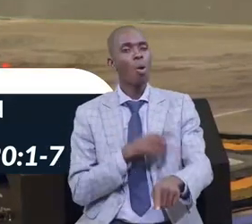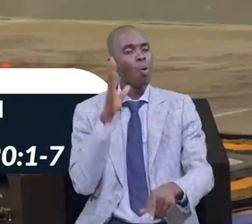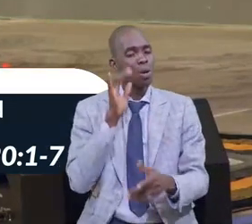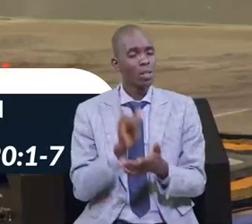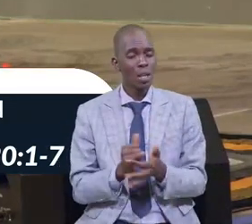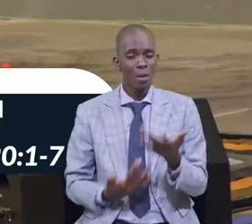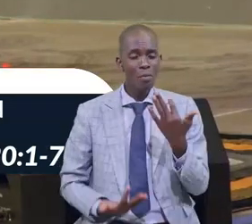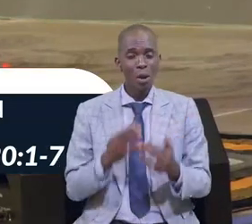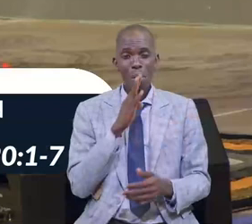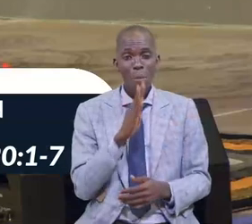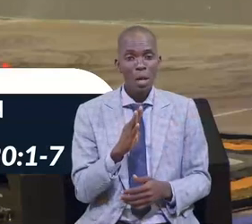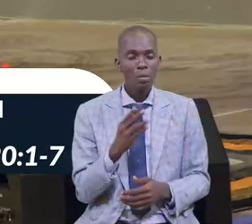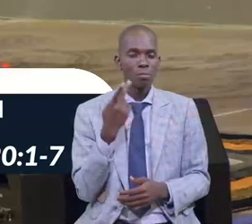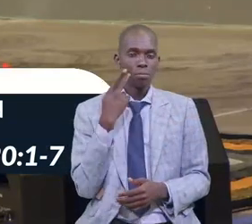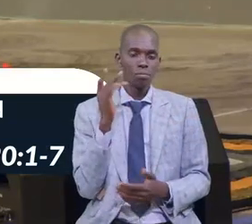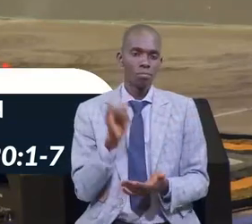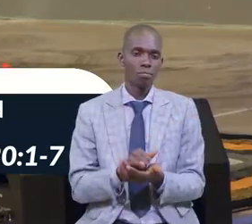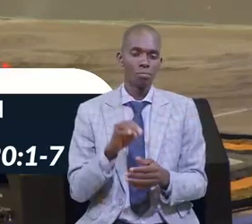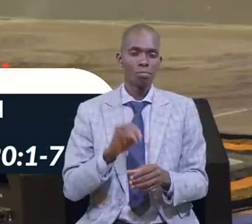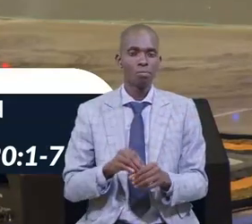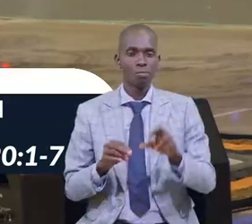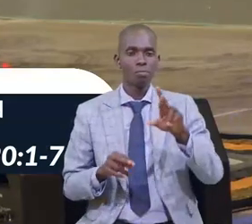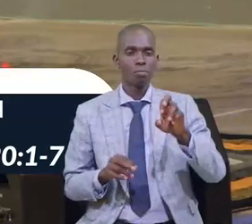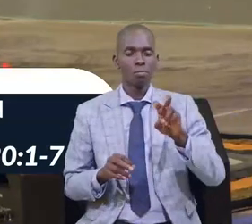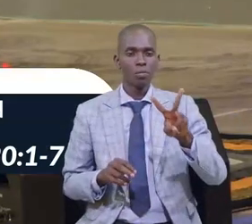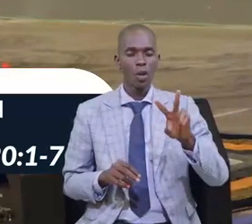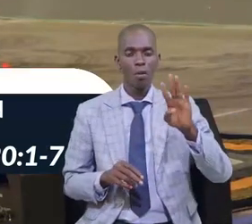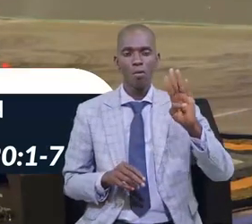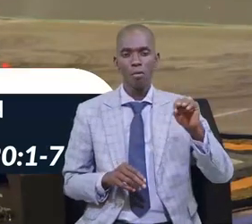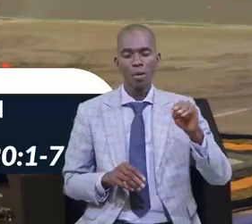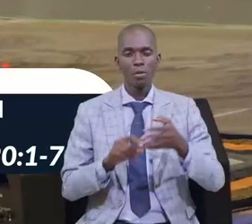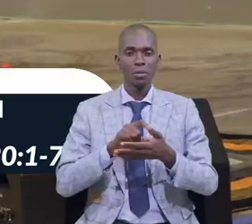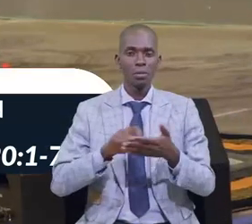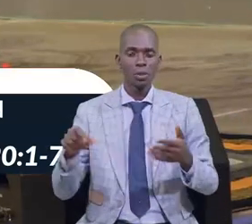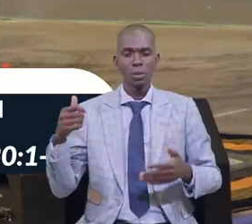Jusqu'à quand sera la flamme là?